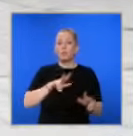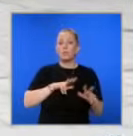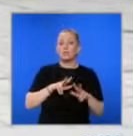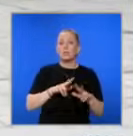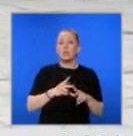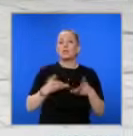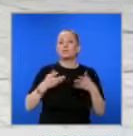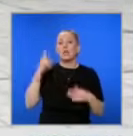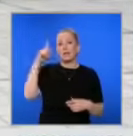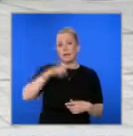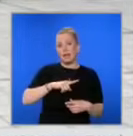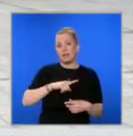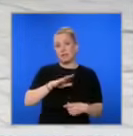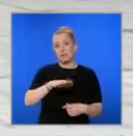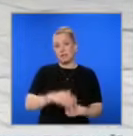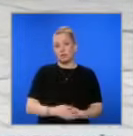ден